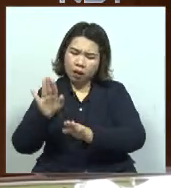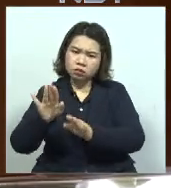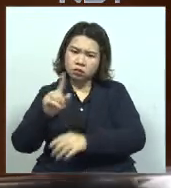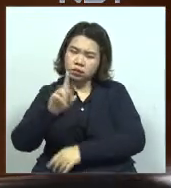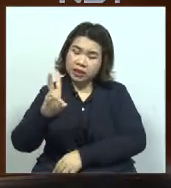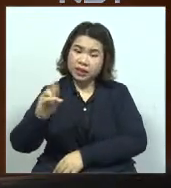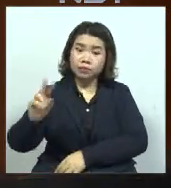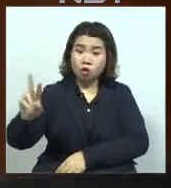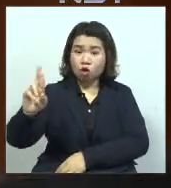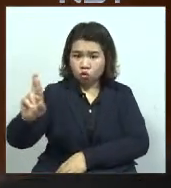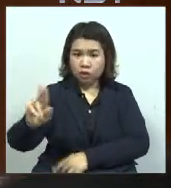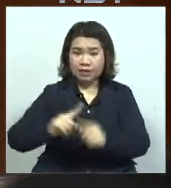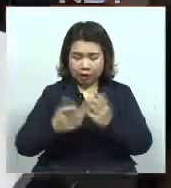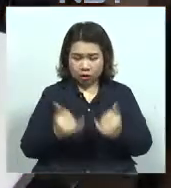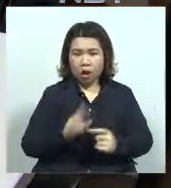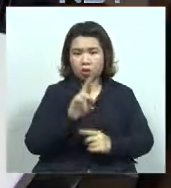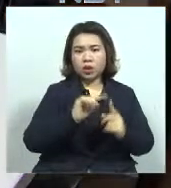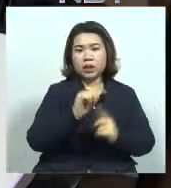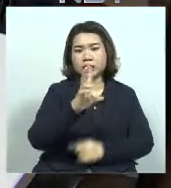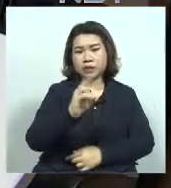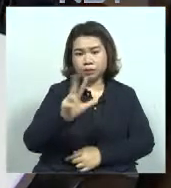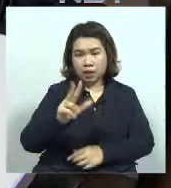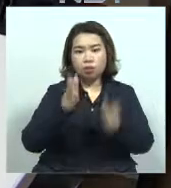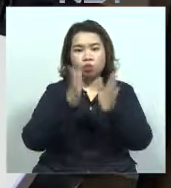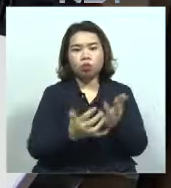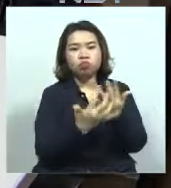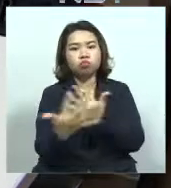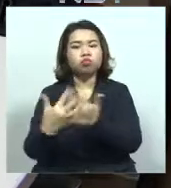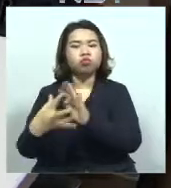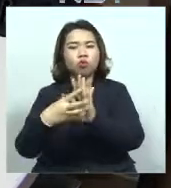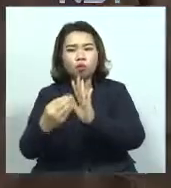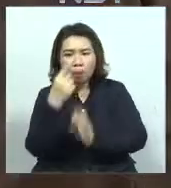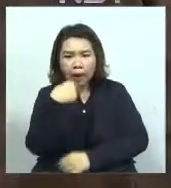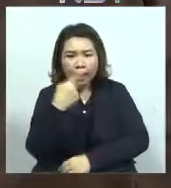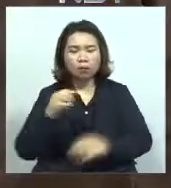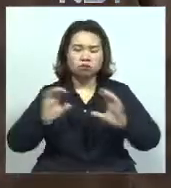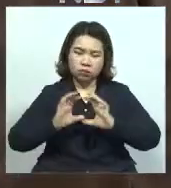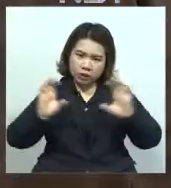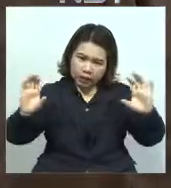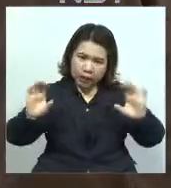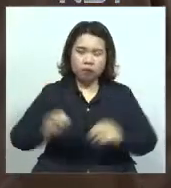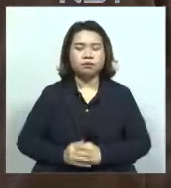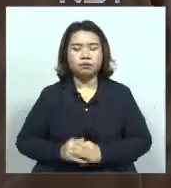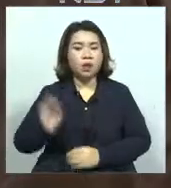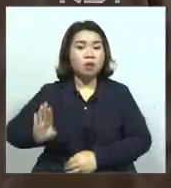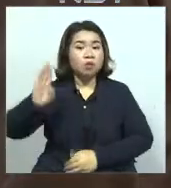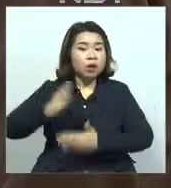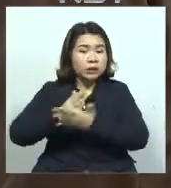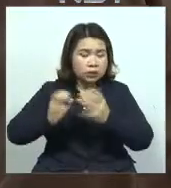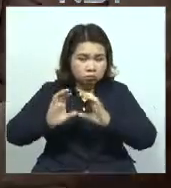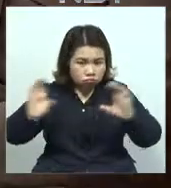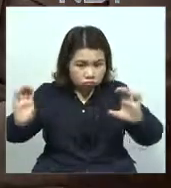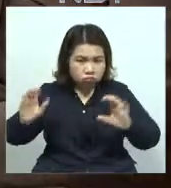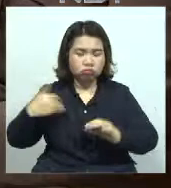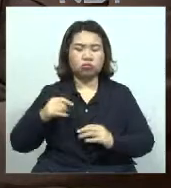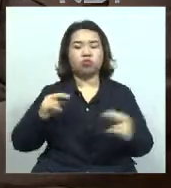ำหรับรุ่นที่73ผู้ร่วมเข้าฝึกอบรมเป็นข้าราชการพนักงานรัฐวิสาหกิจในสังกัดกระทรวง